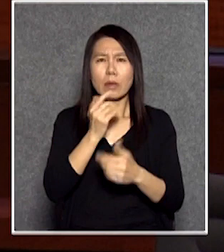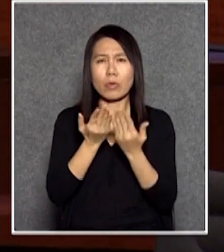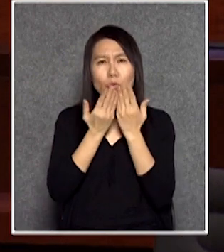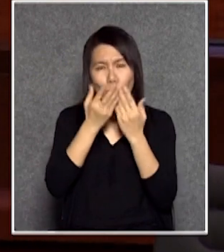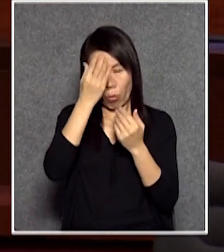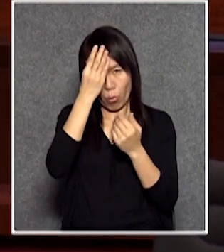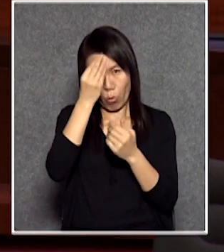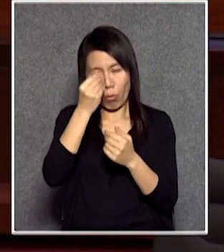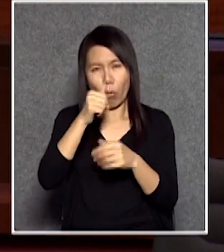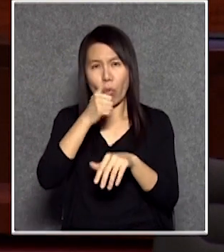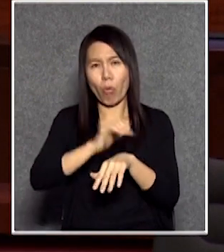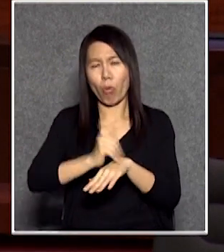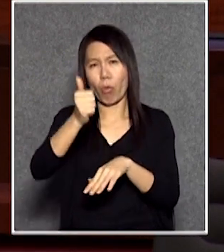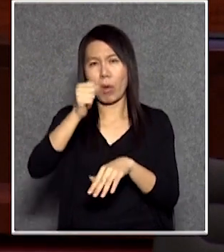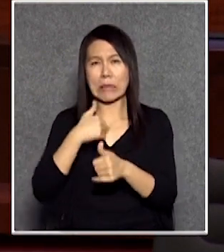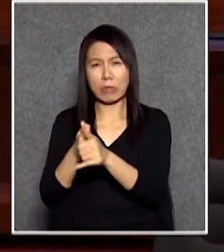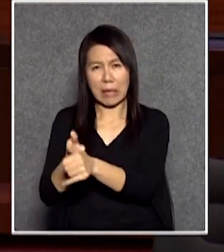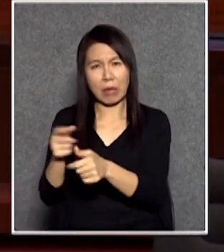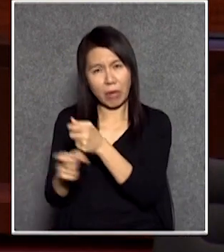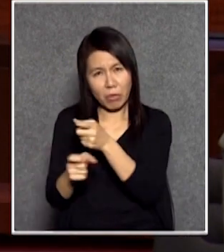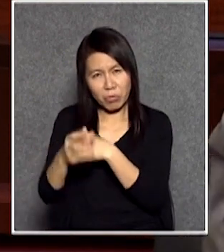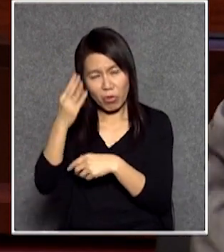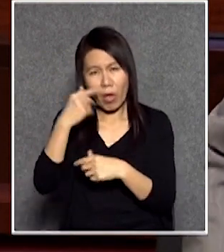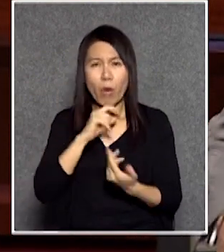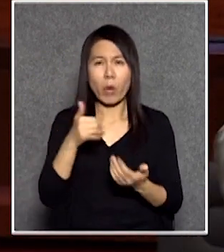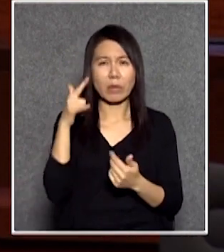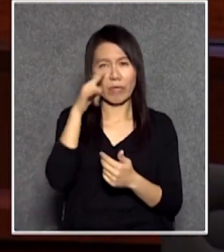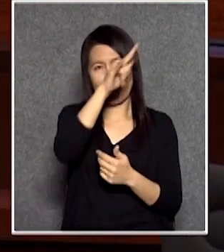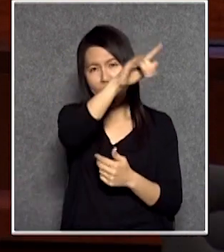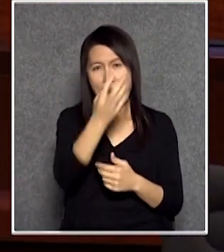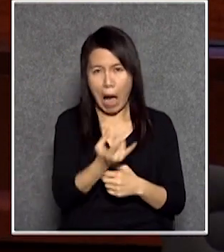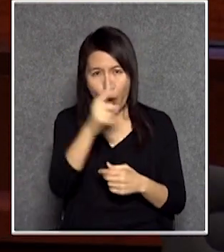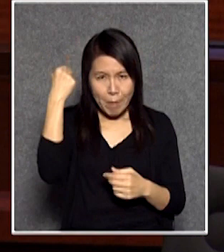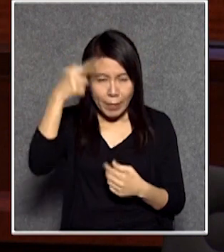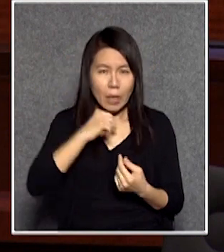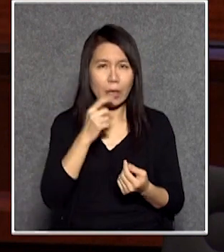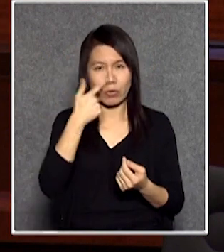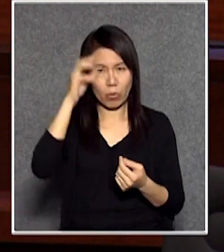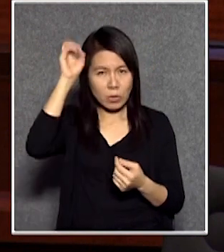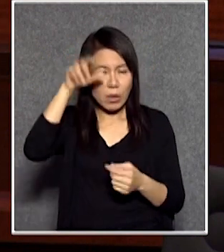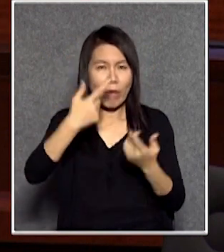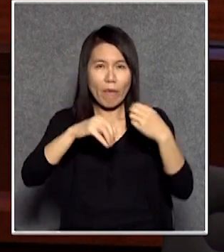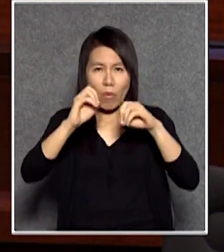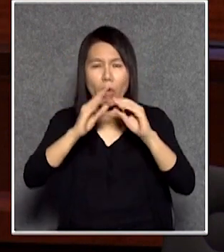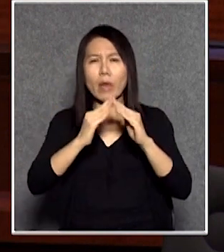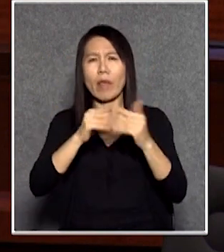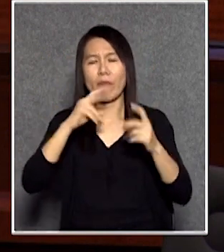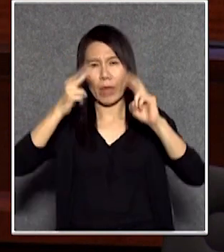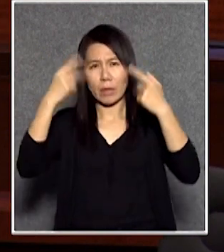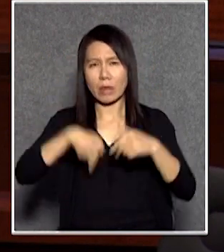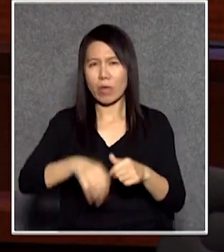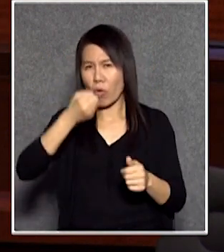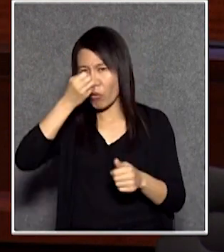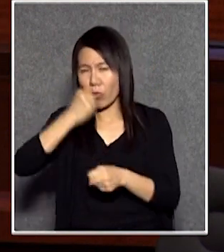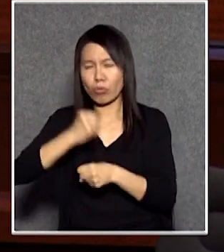不是跟紅頂白去讀商科，就要去歐美地區的創新科技工業發展，不敢冒險在香港從